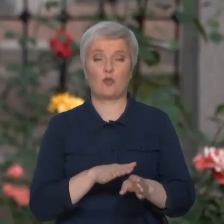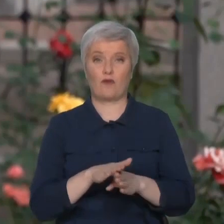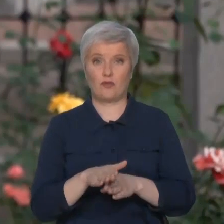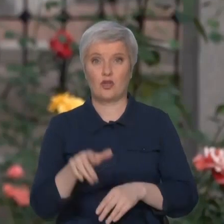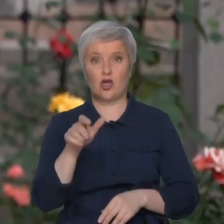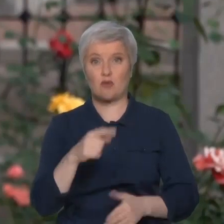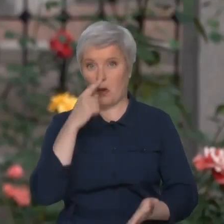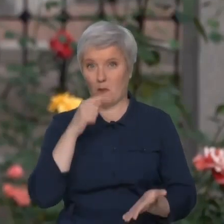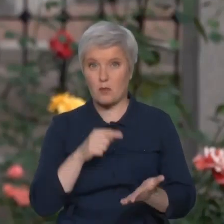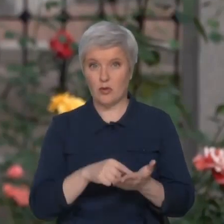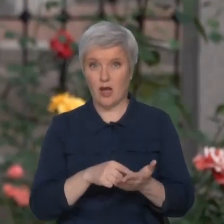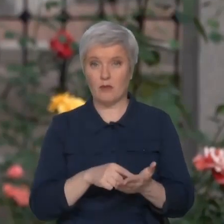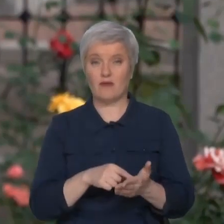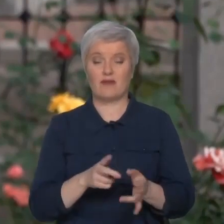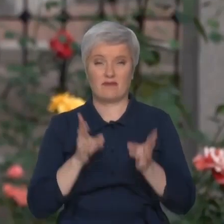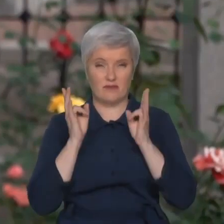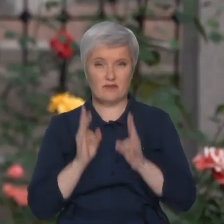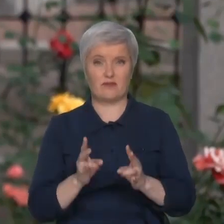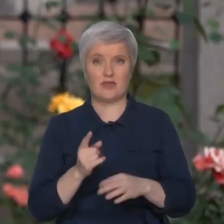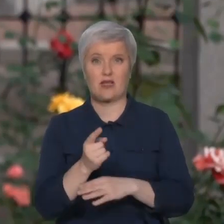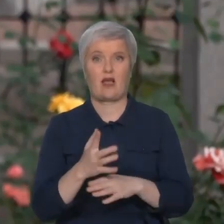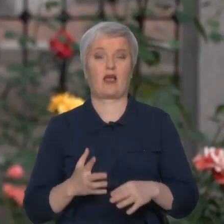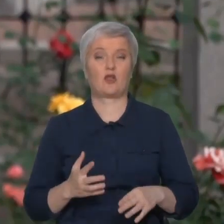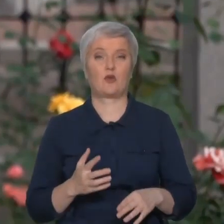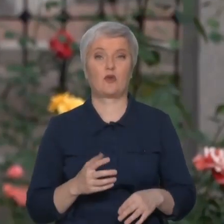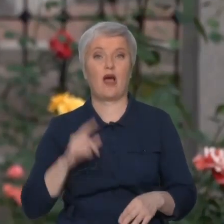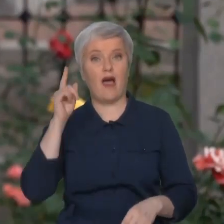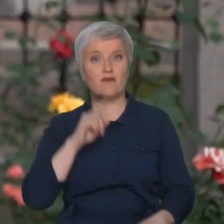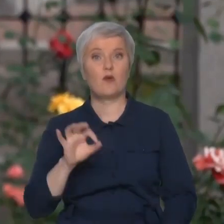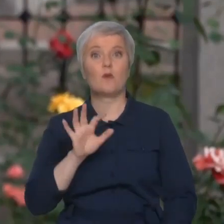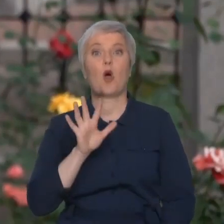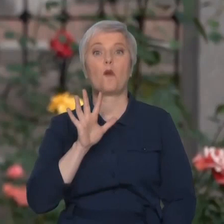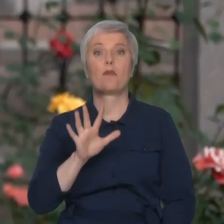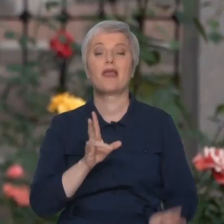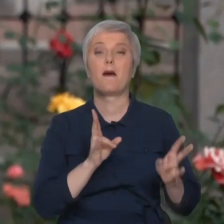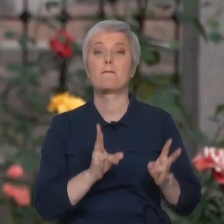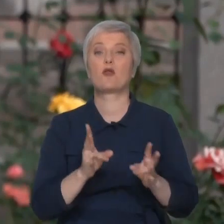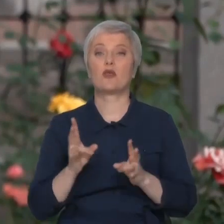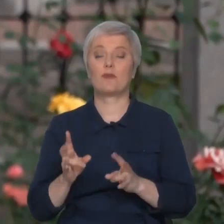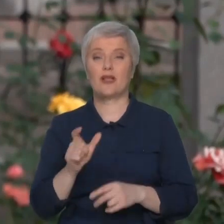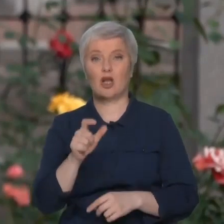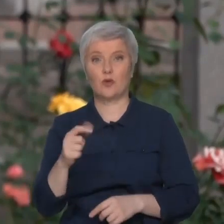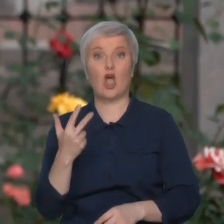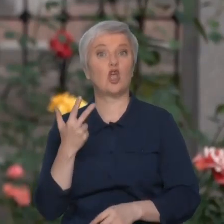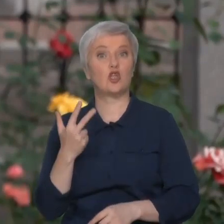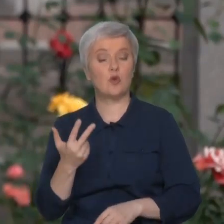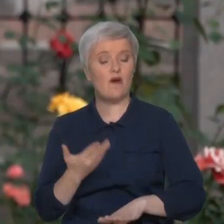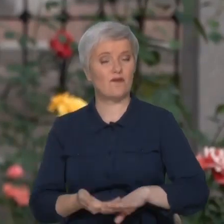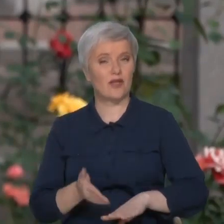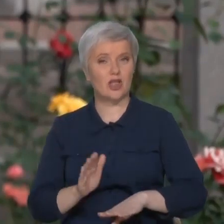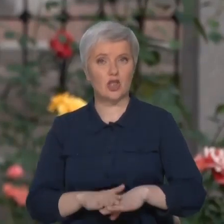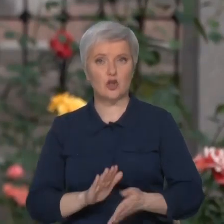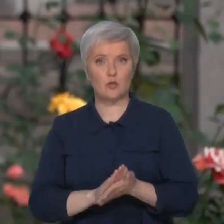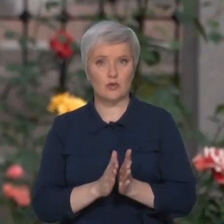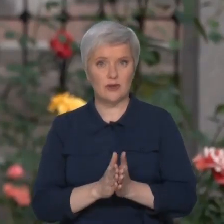чоловік потрапив в зону ураження ракети. Ще також відомо про 5 потерпілих людей, 3 з них нині перебувають у критичному стані,